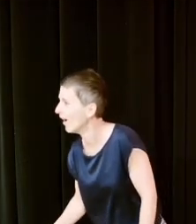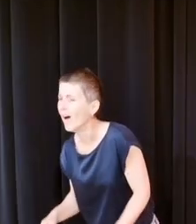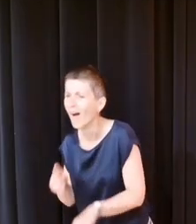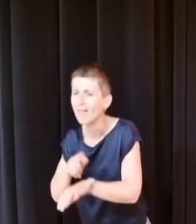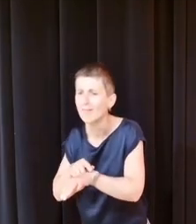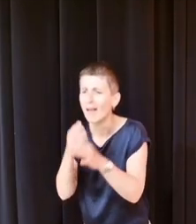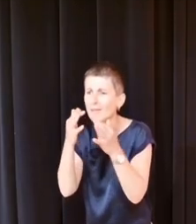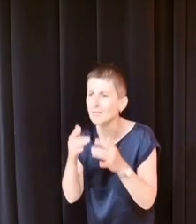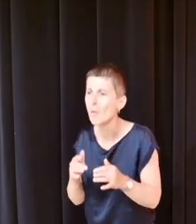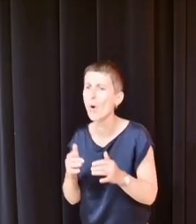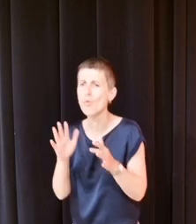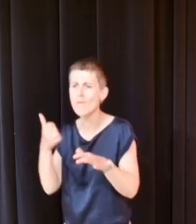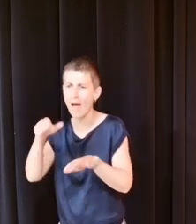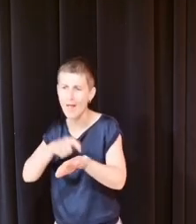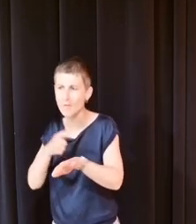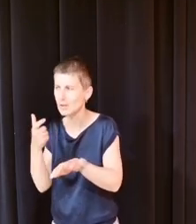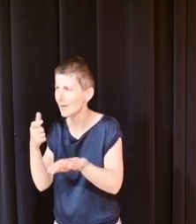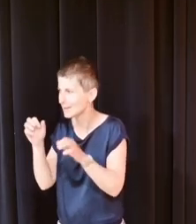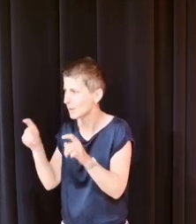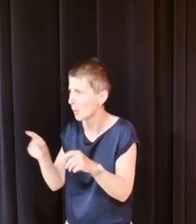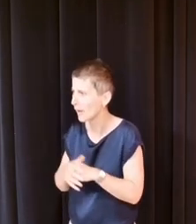Es ist 20 nach, aber ich habe noch ein bisschen, ne? Ja.